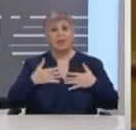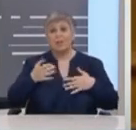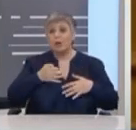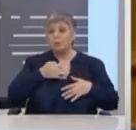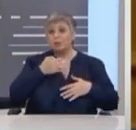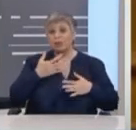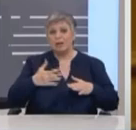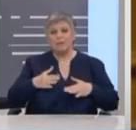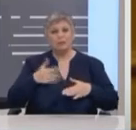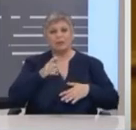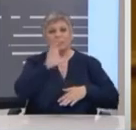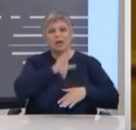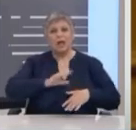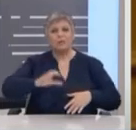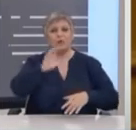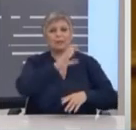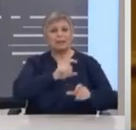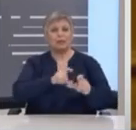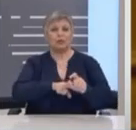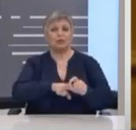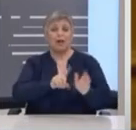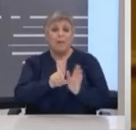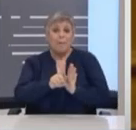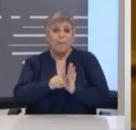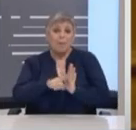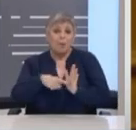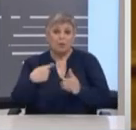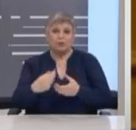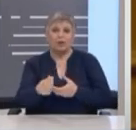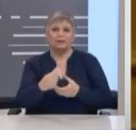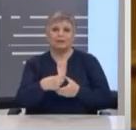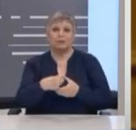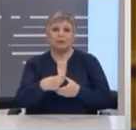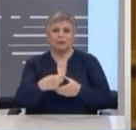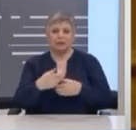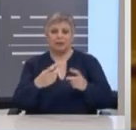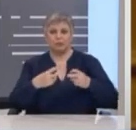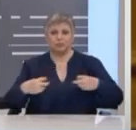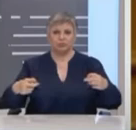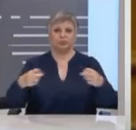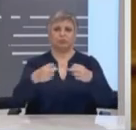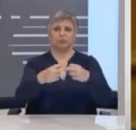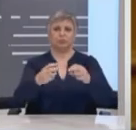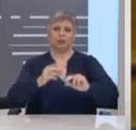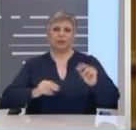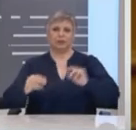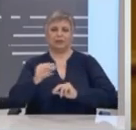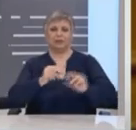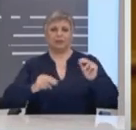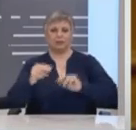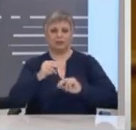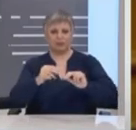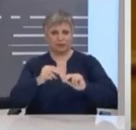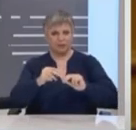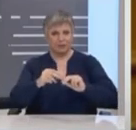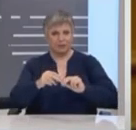πετύχαμε η Ευρωπαϊκή Ένωση να είναι παρούσα στις διαπραγματεύσεις και να υπάρχει και ουσιαστική αναφορά στις αποφάσεις